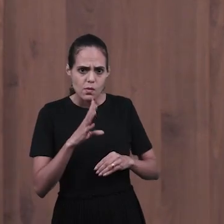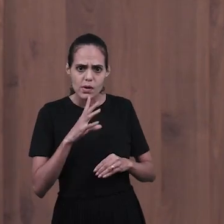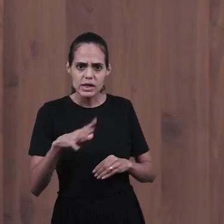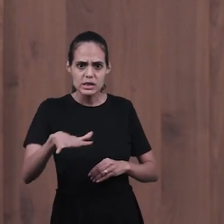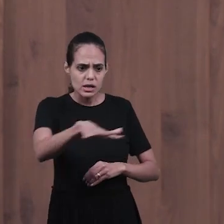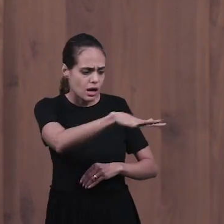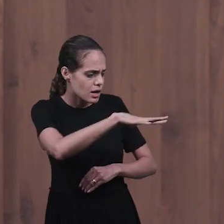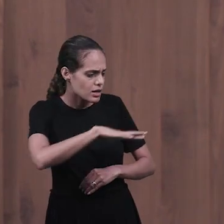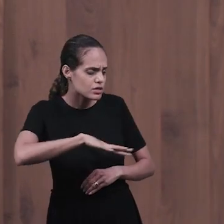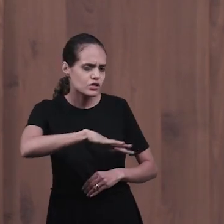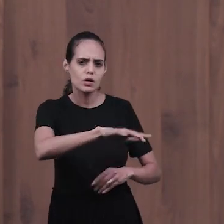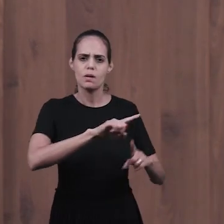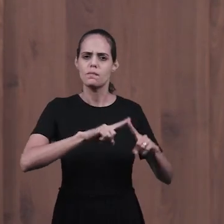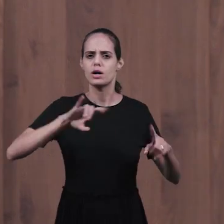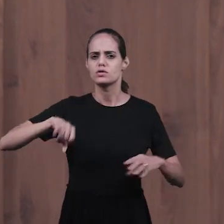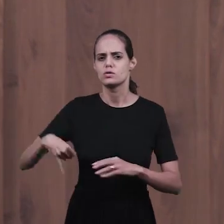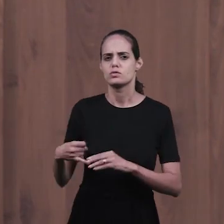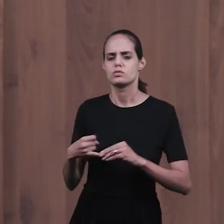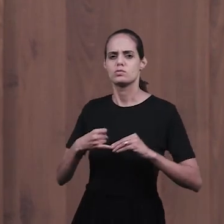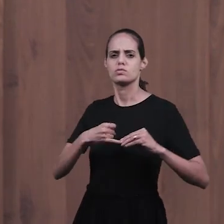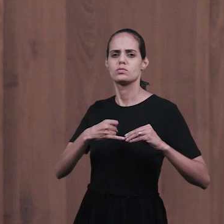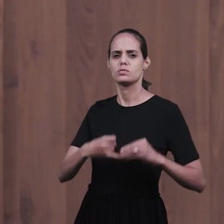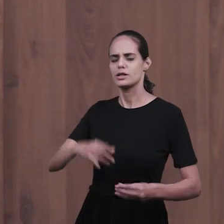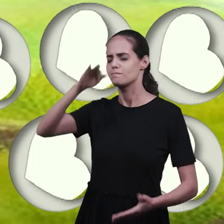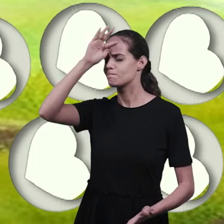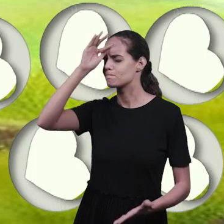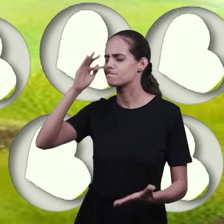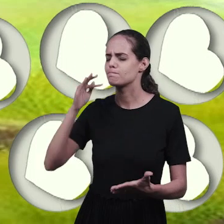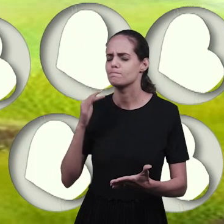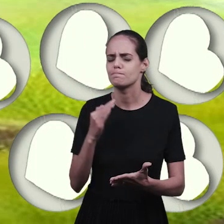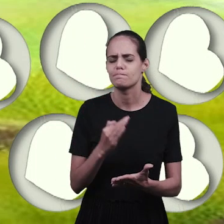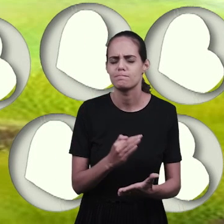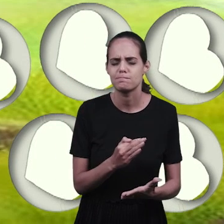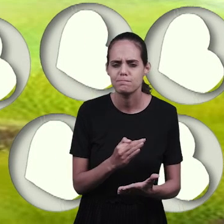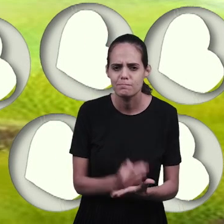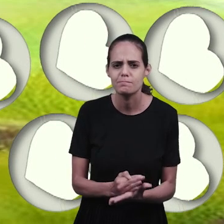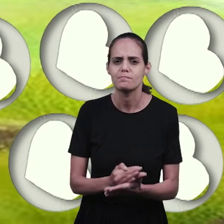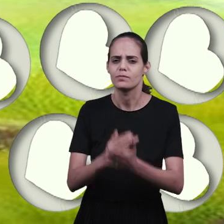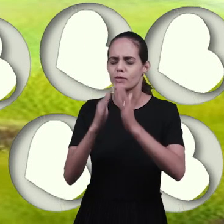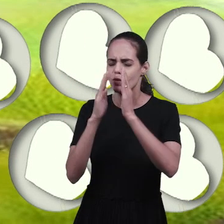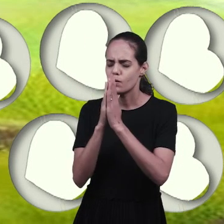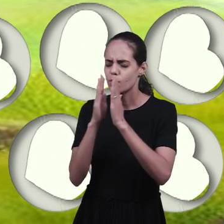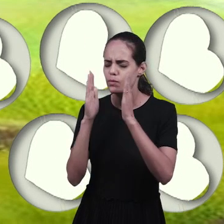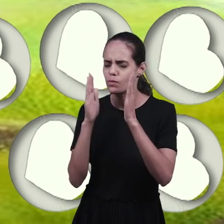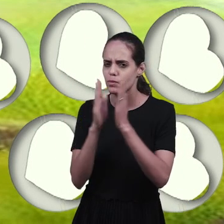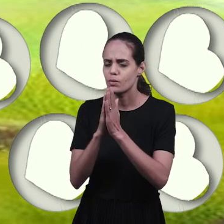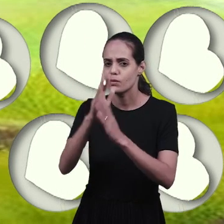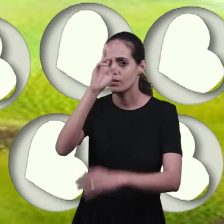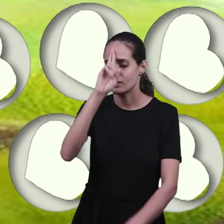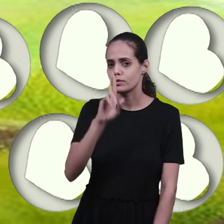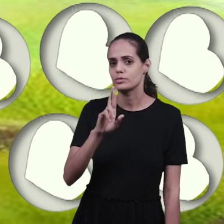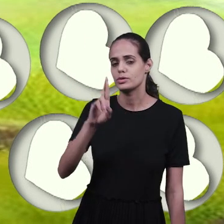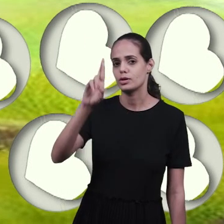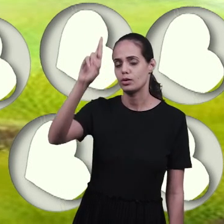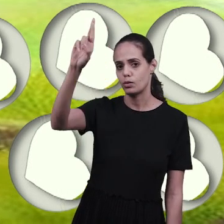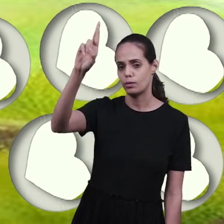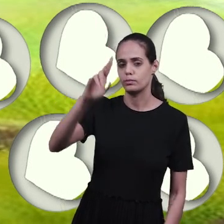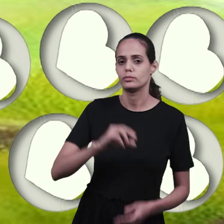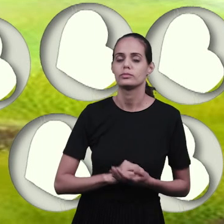Josué alors, dans l'autorité du Seigneur, avec foi, il a fait une prière. Il a dit,